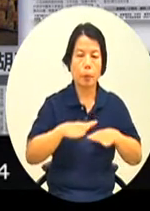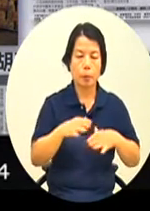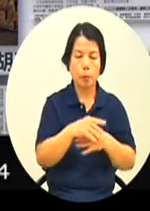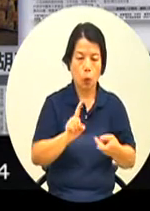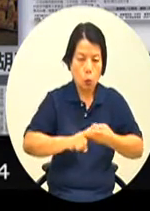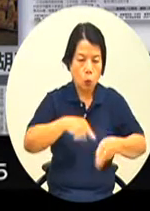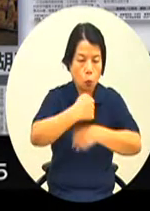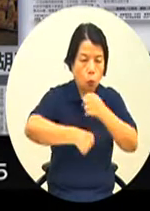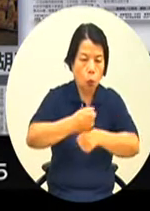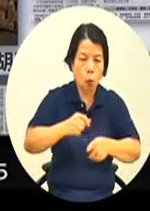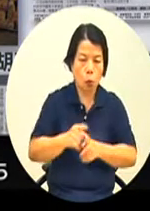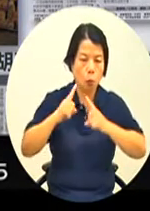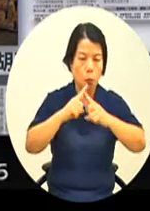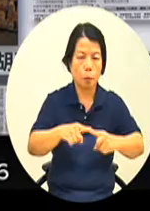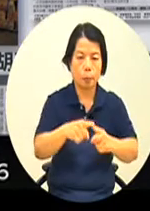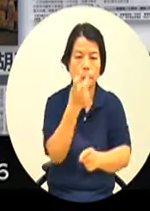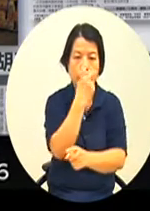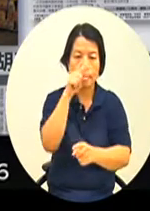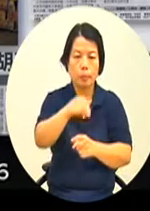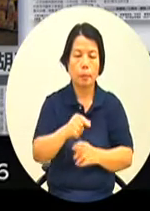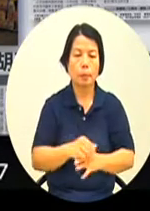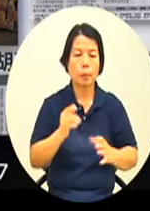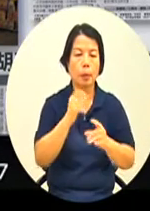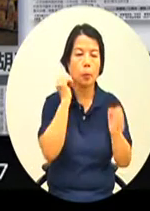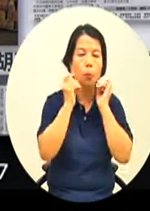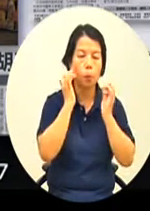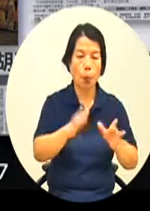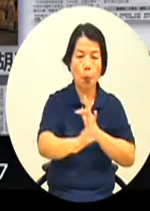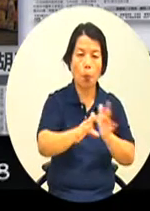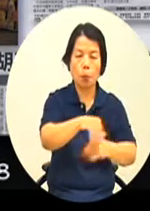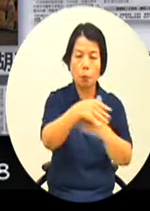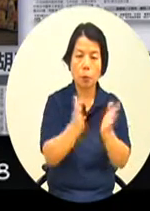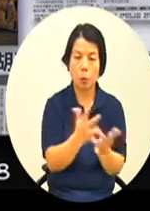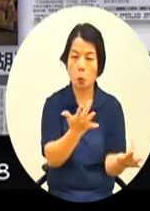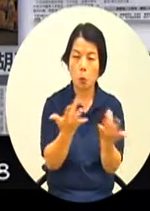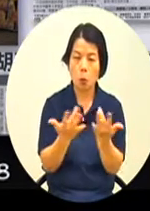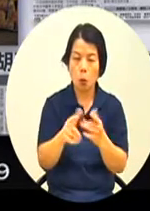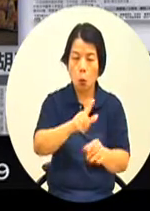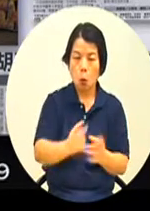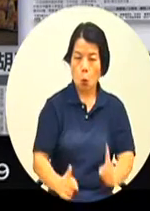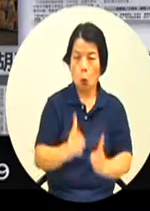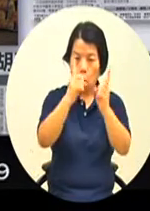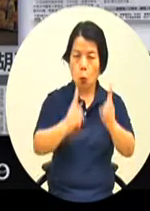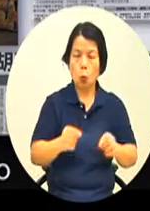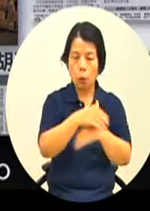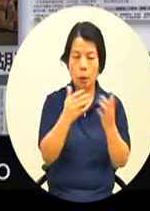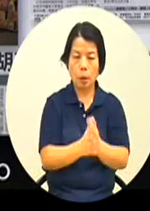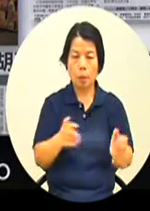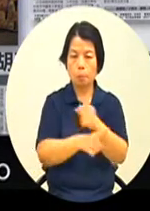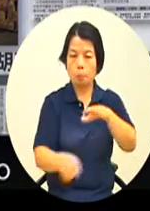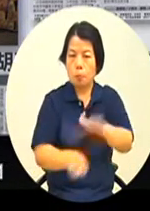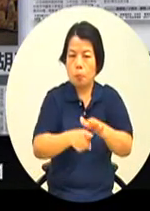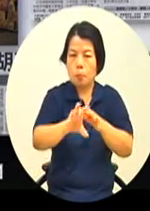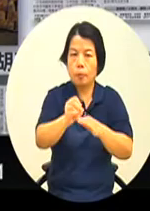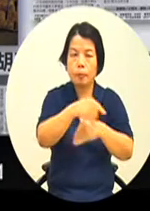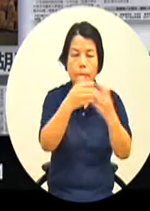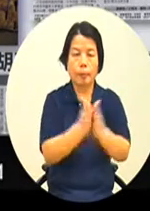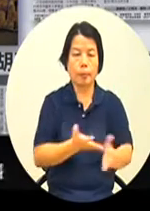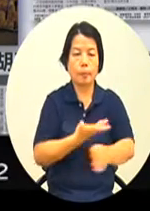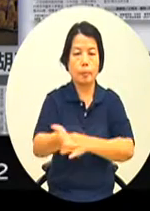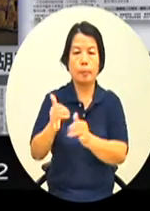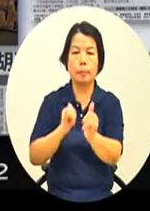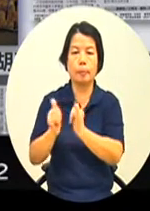动的实地的查访这个市场了解这个物价的波动跟是否有不法情势务必求这个消费者